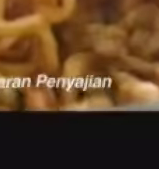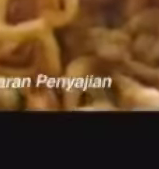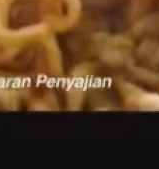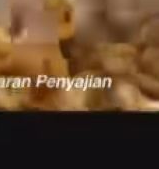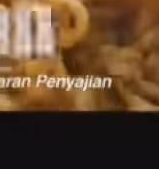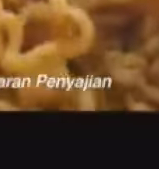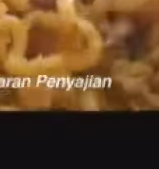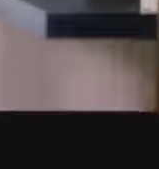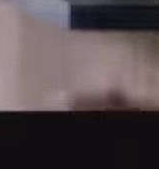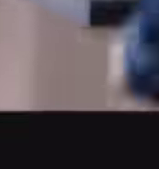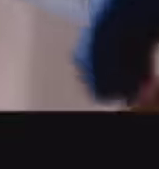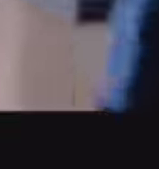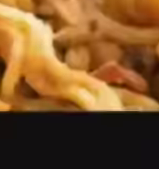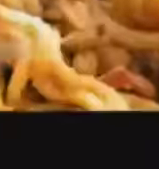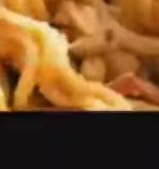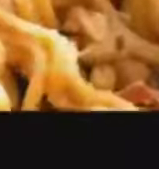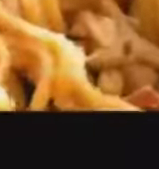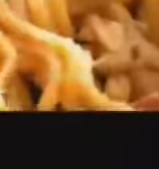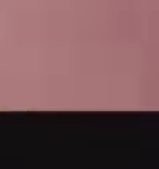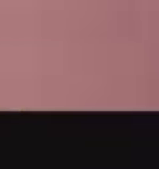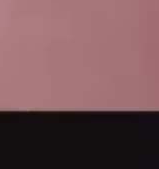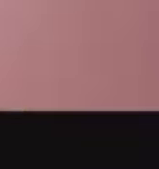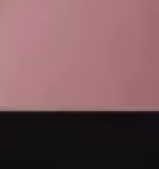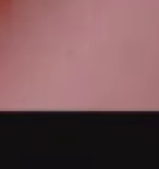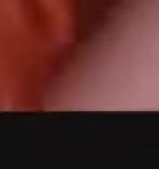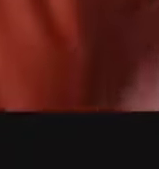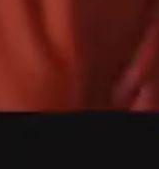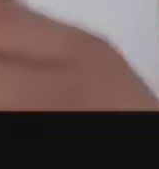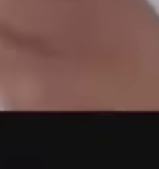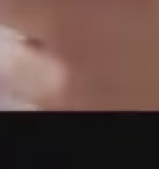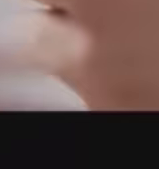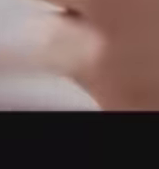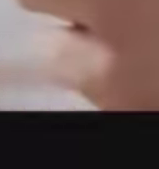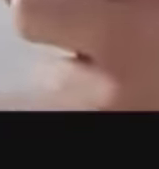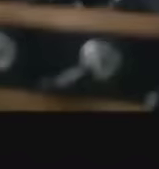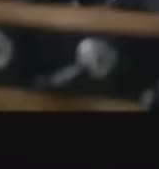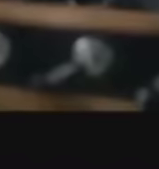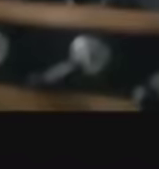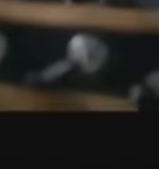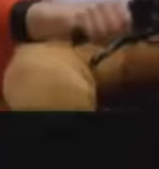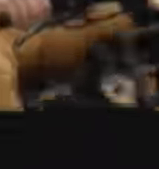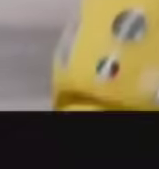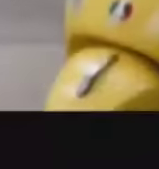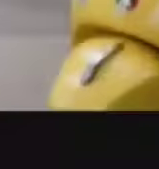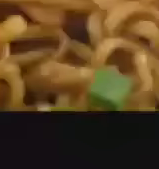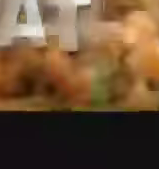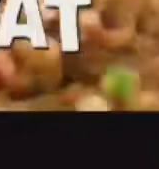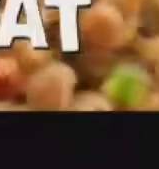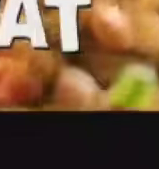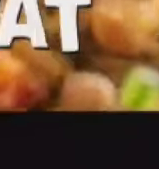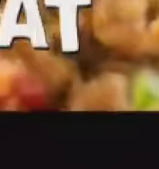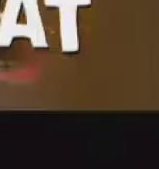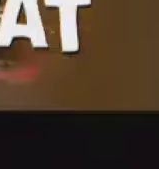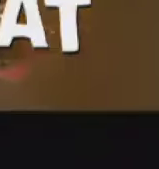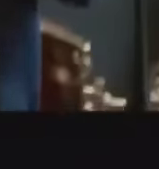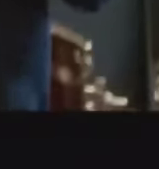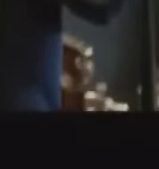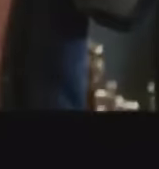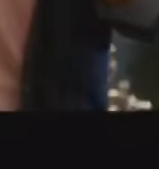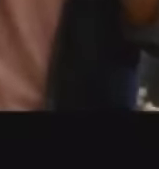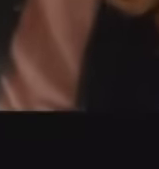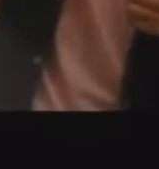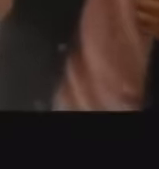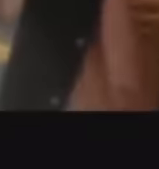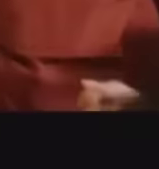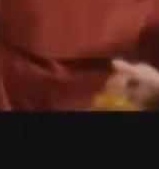tak terkalahkan. Inovasi keunggulan rasa Mie Sedap Goreng. Sensasi kenikmatan yang Mie Sedap. Mie Sedap